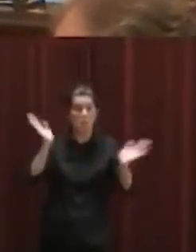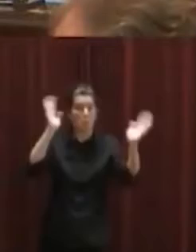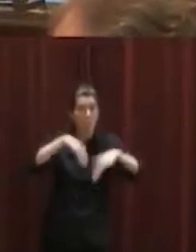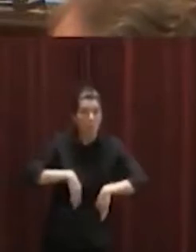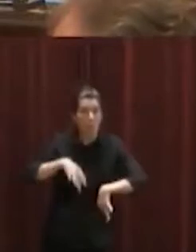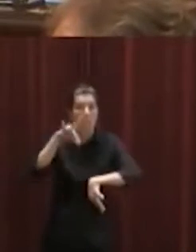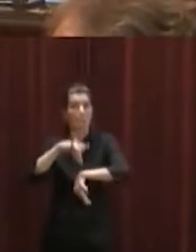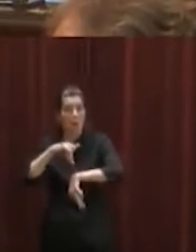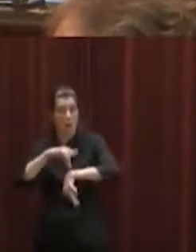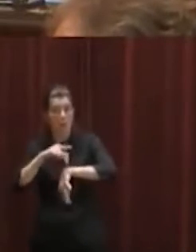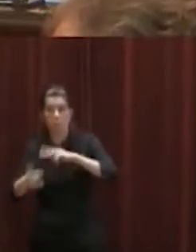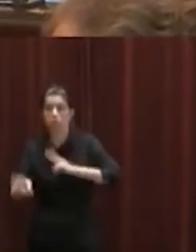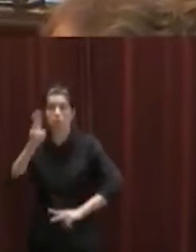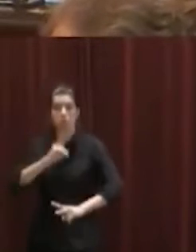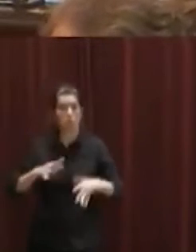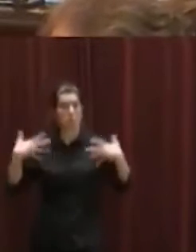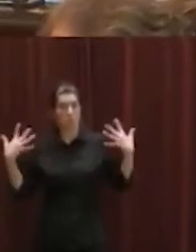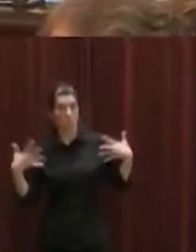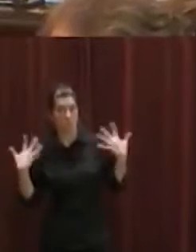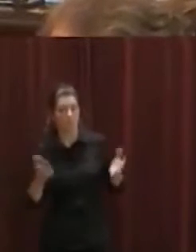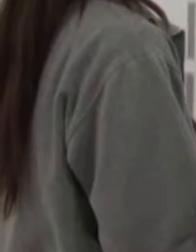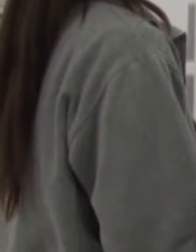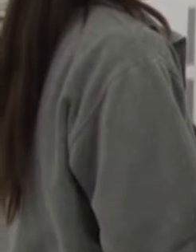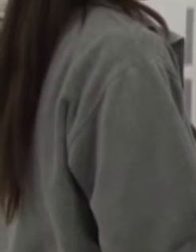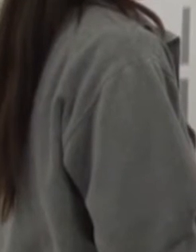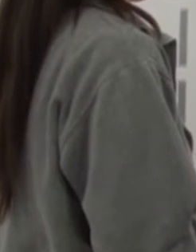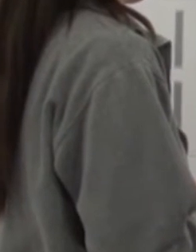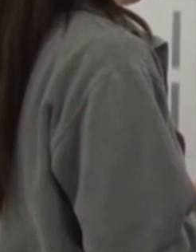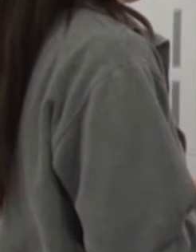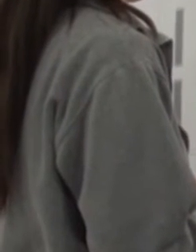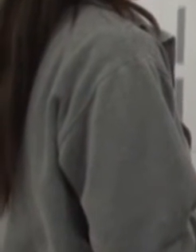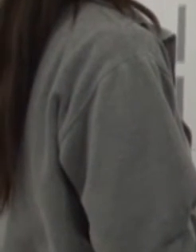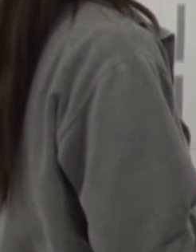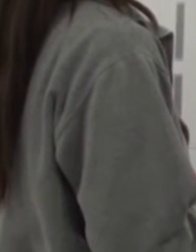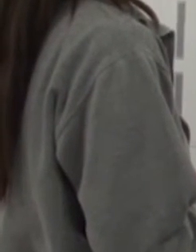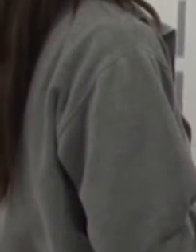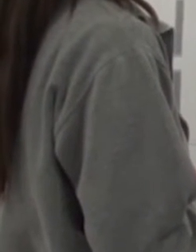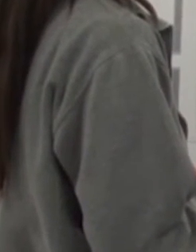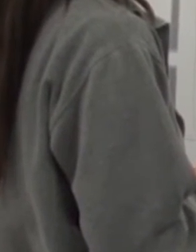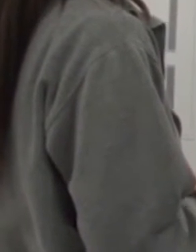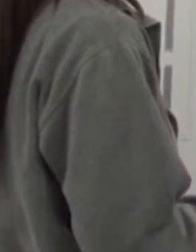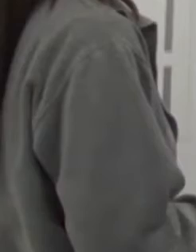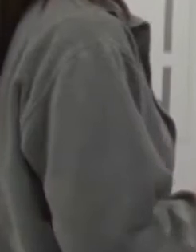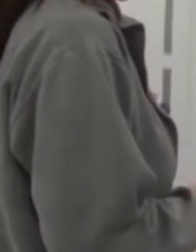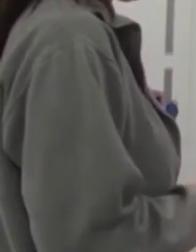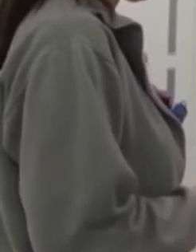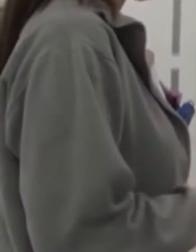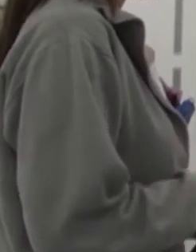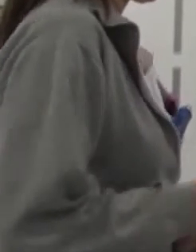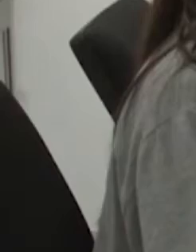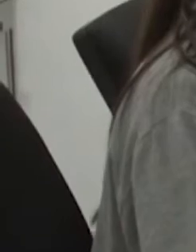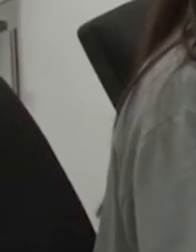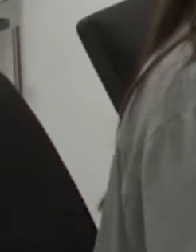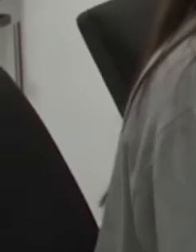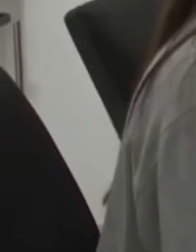personal que hi ha és el mateix que a l'inici del contracte. La consellera surt d'espàs així de les denúncies que asseguren que